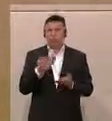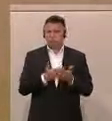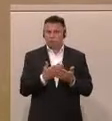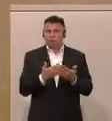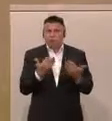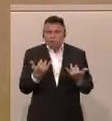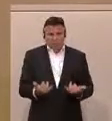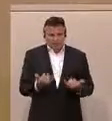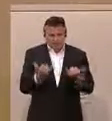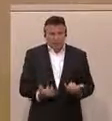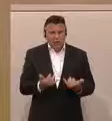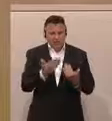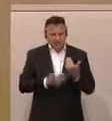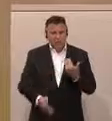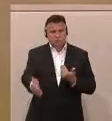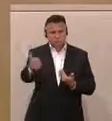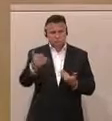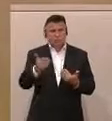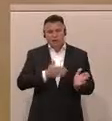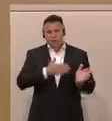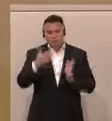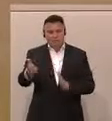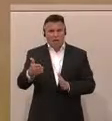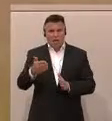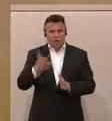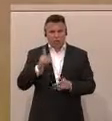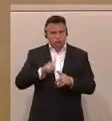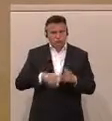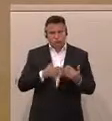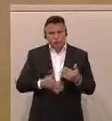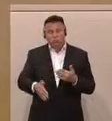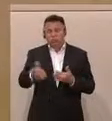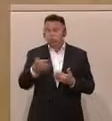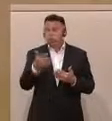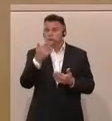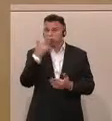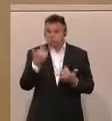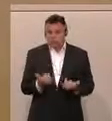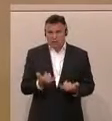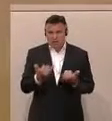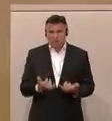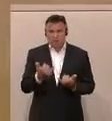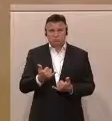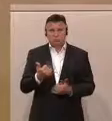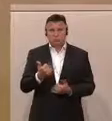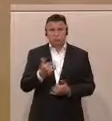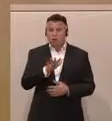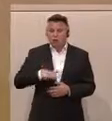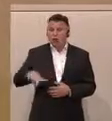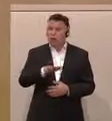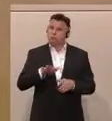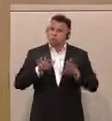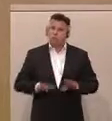denkbar schlechteste Einstellung in der Zeit danach. Das bedeutet nämlich, dass justament alles bleiben